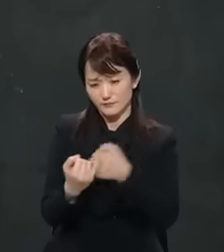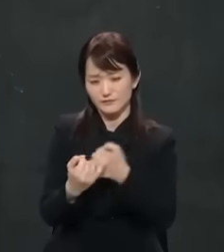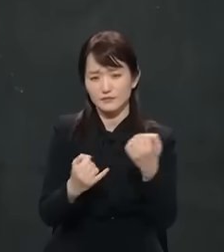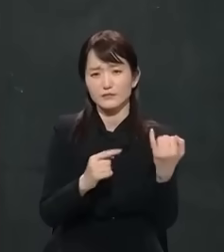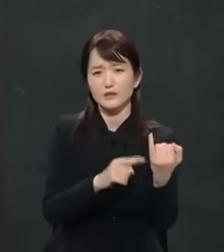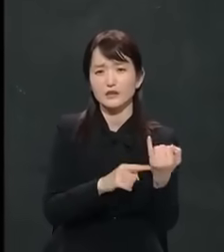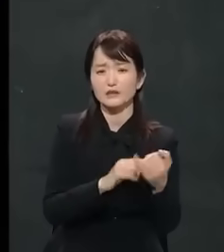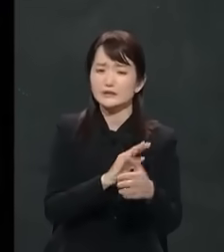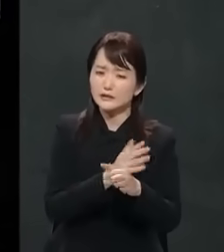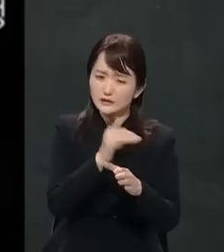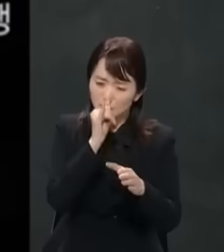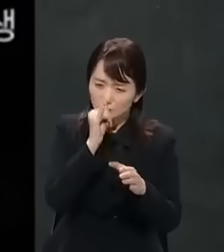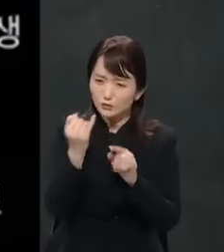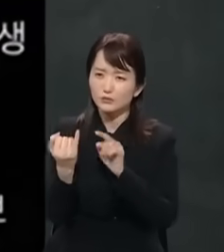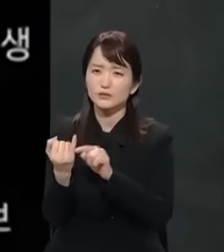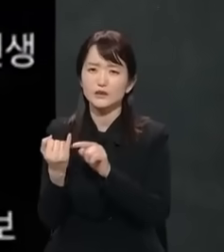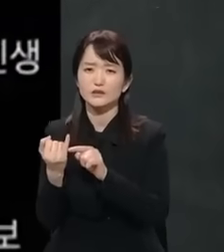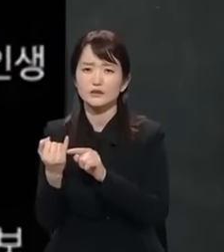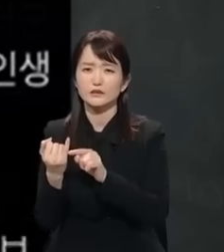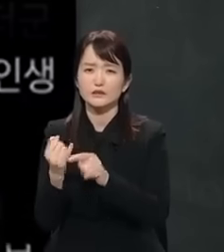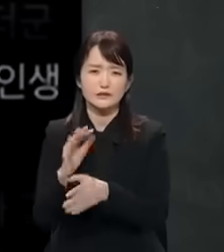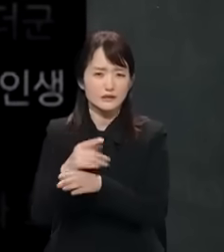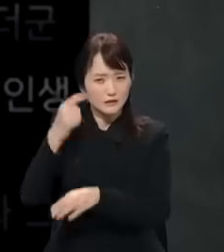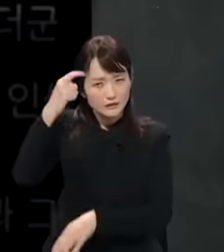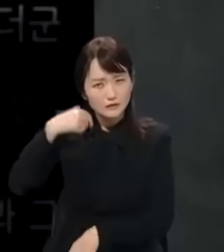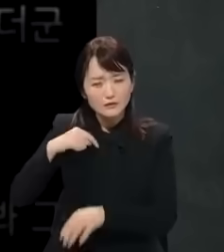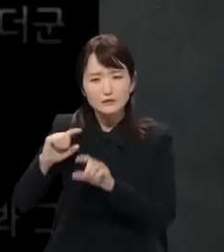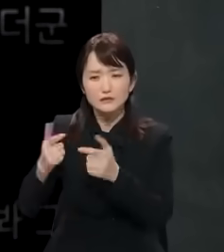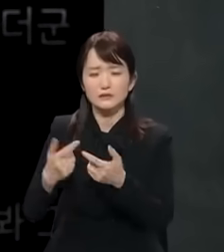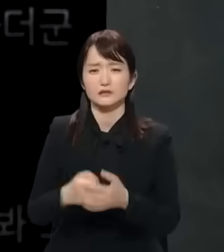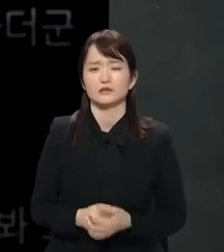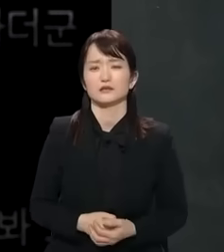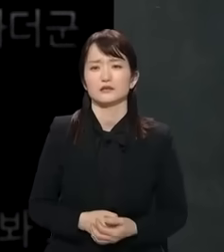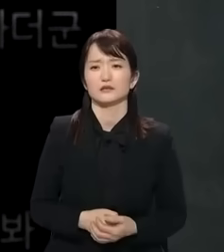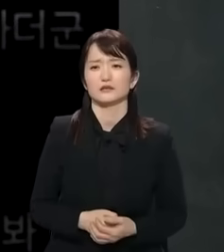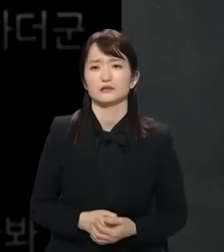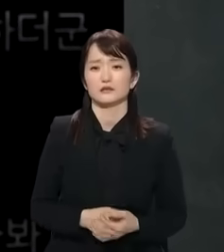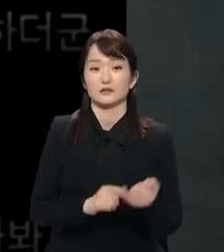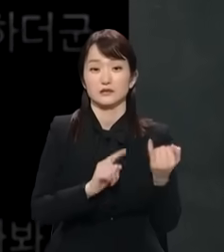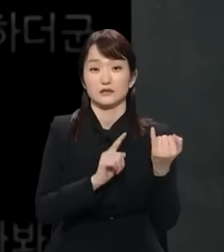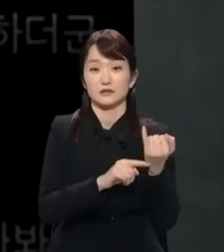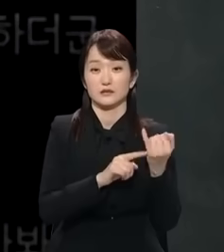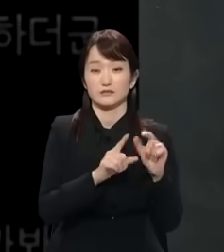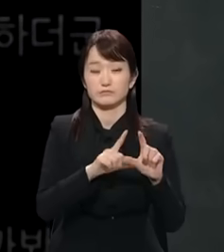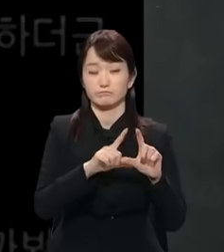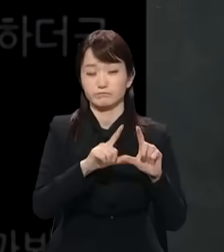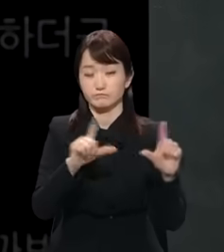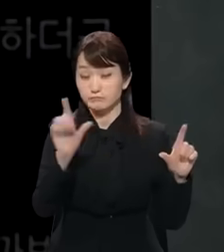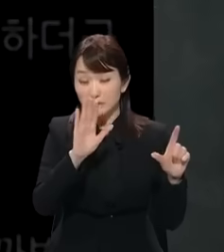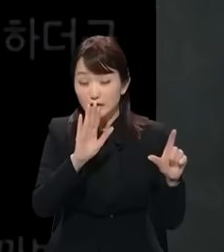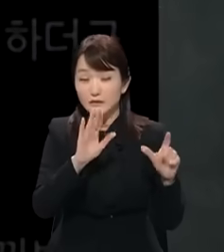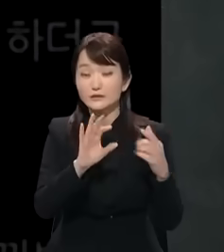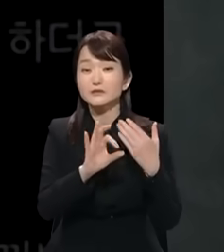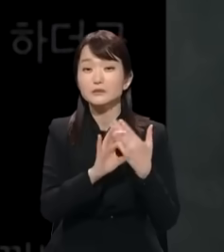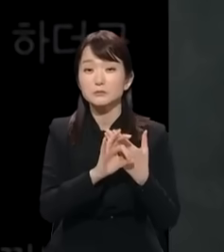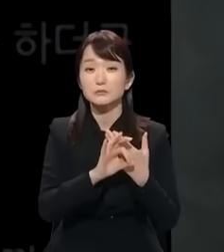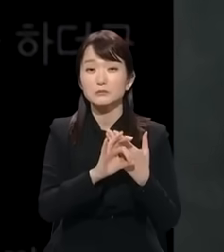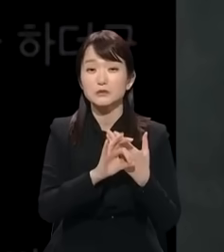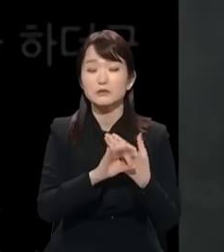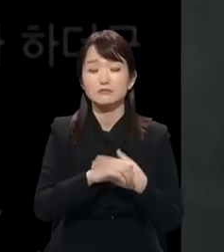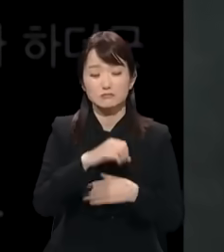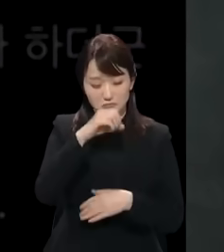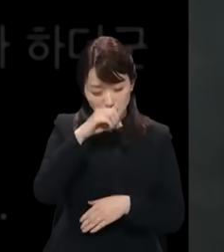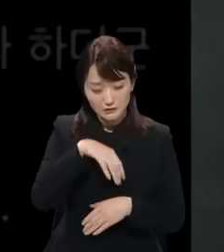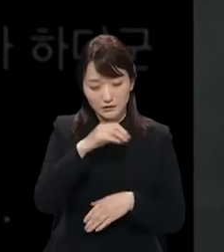그렇게 느끼지 않을 수도 있고 또 이제이 그 대상자가 유명인이 되지 않았었으나 그냥 얘기가 안 됐을 수도